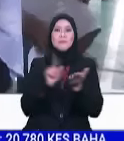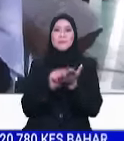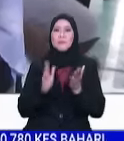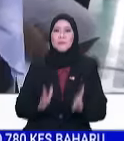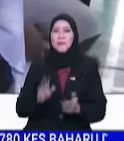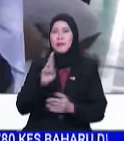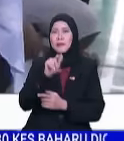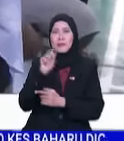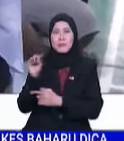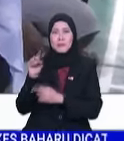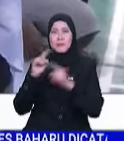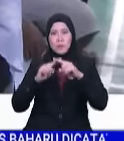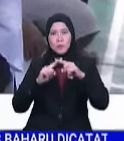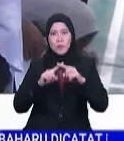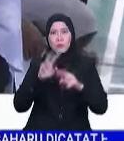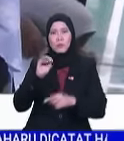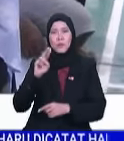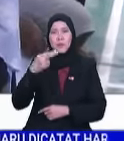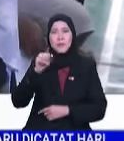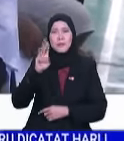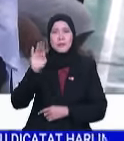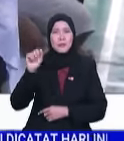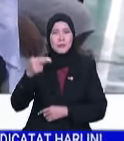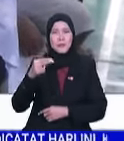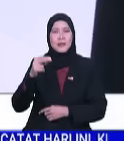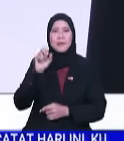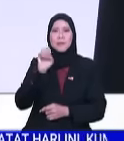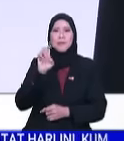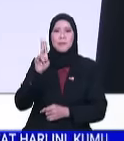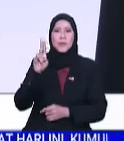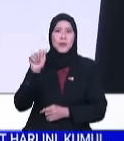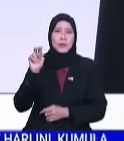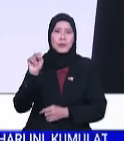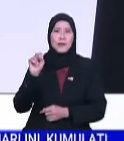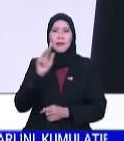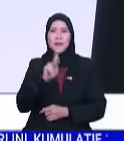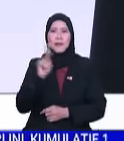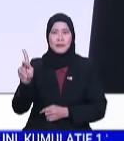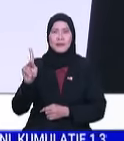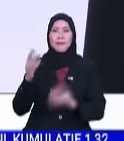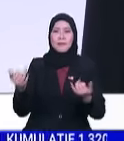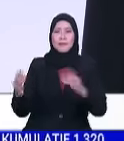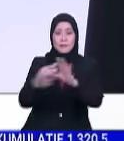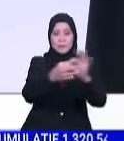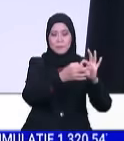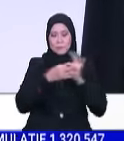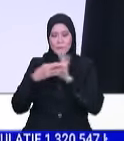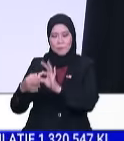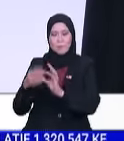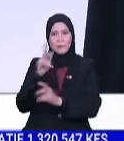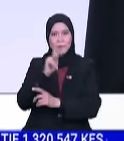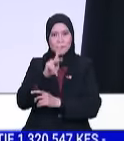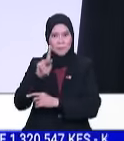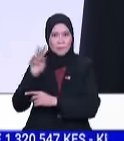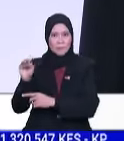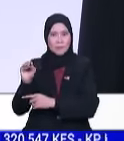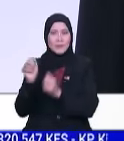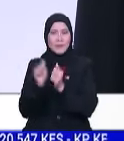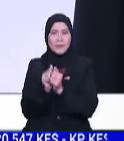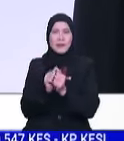pemberita RTM di Dewan Muhibah Sembulan Kota Kinabalu. Program hasil kerjasama Kementerian Kesihatan KKM